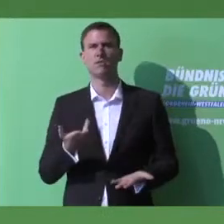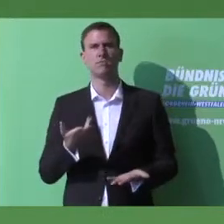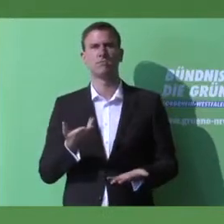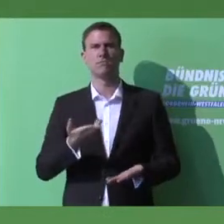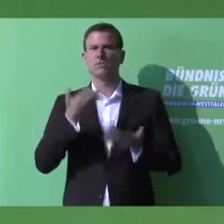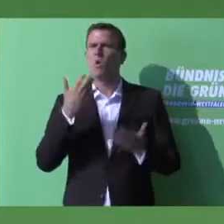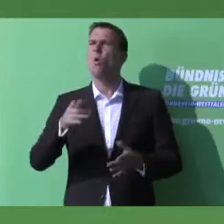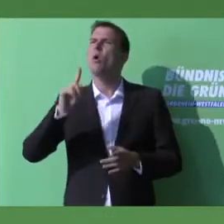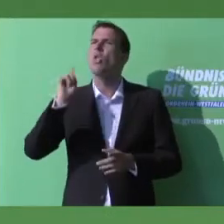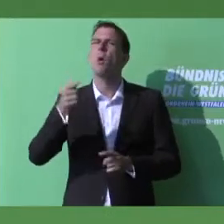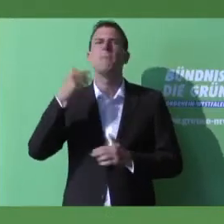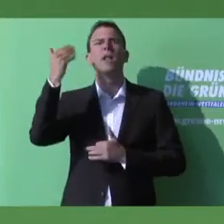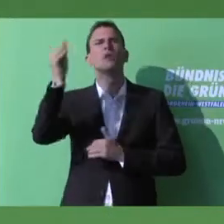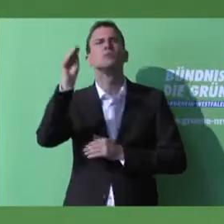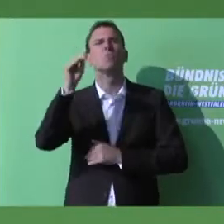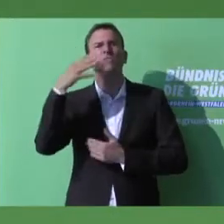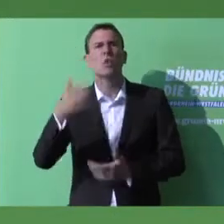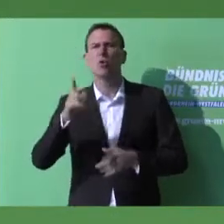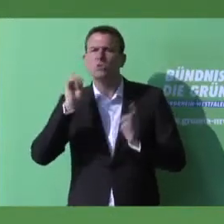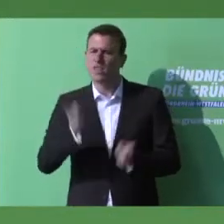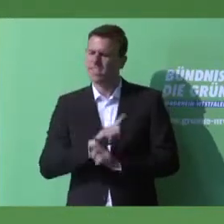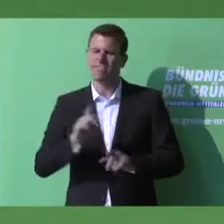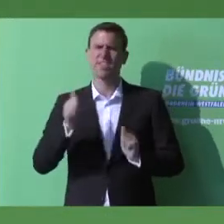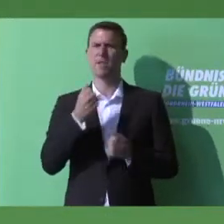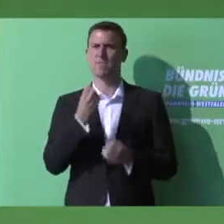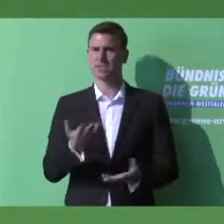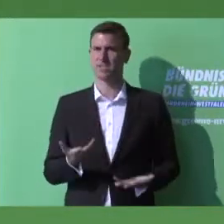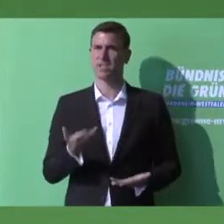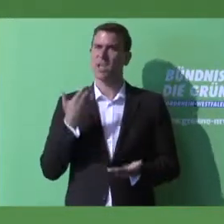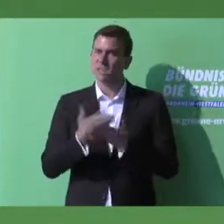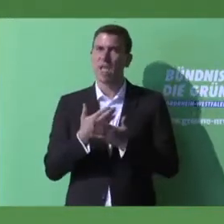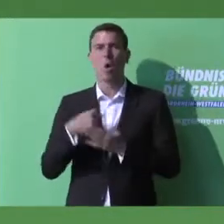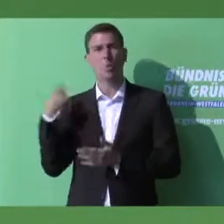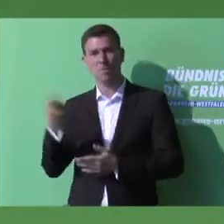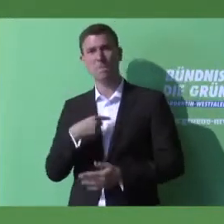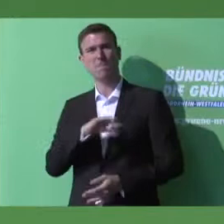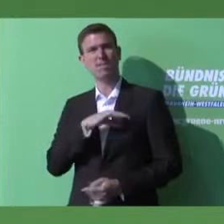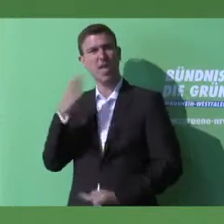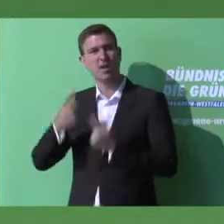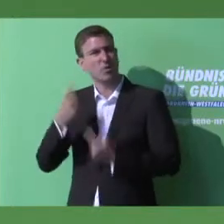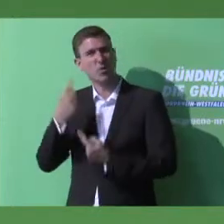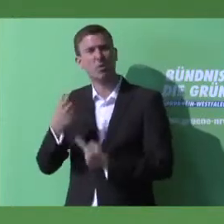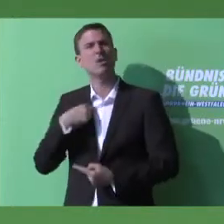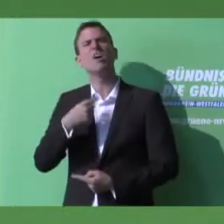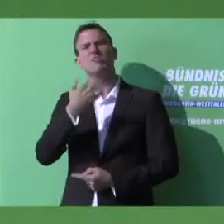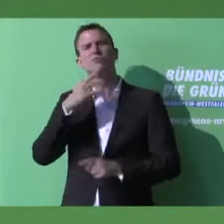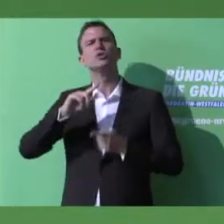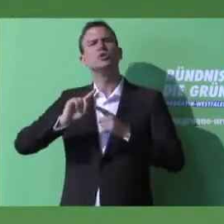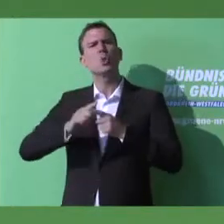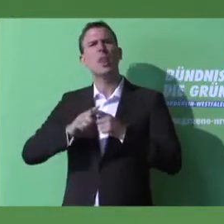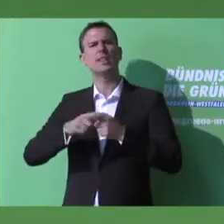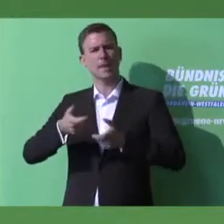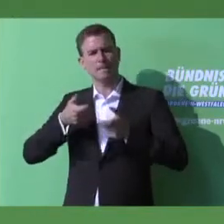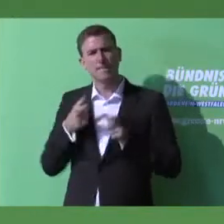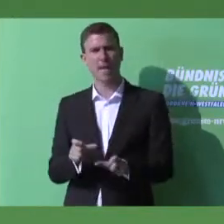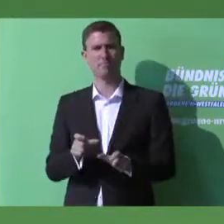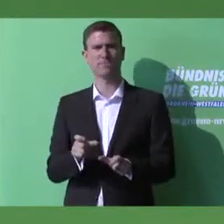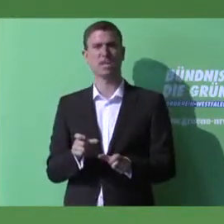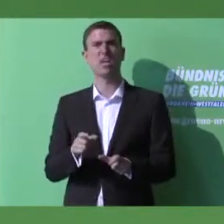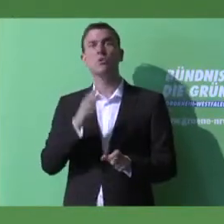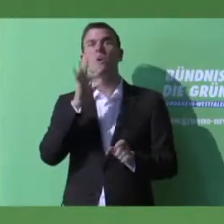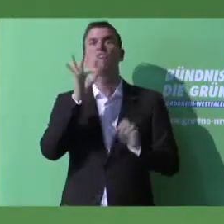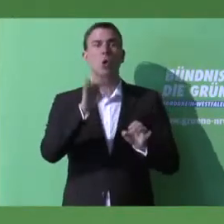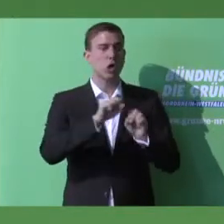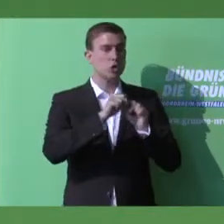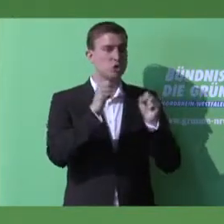wieder wiederholt. Und das ist der Grund, warum wir Grüne für eine Schuldenbremse, nicht nur für